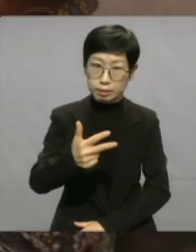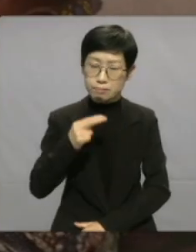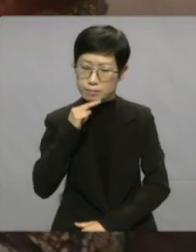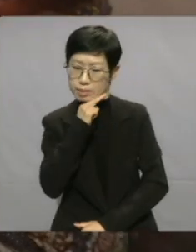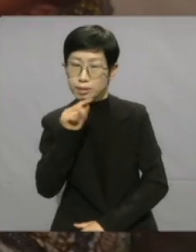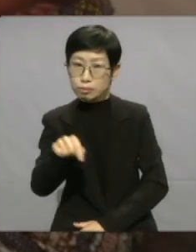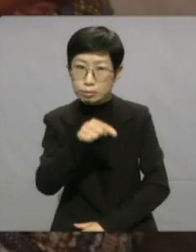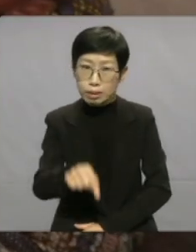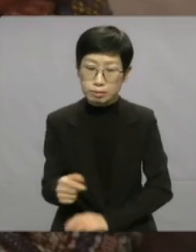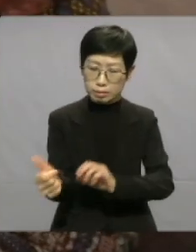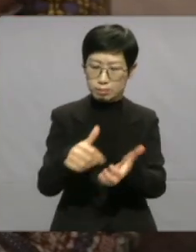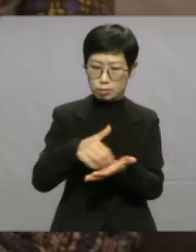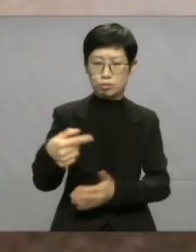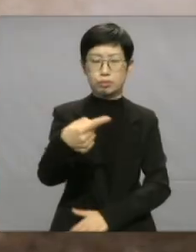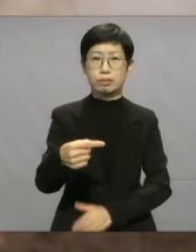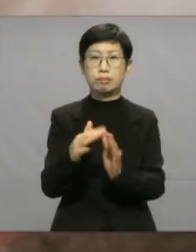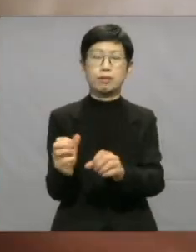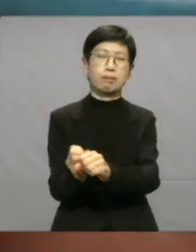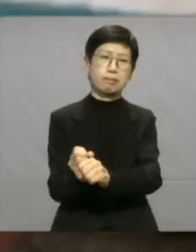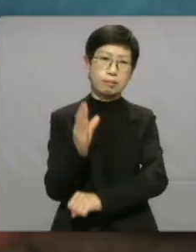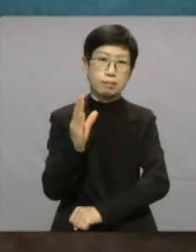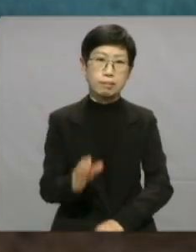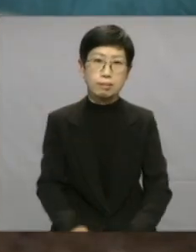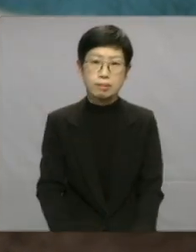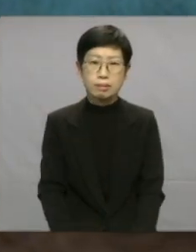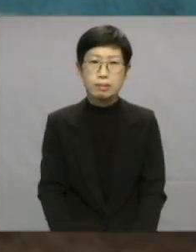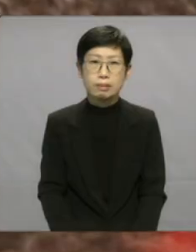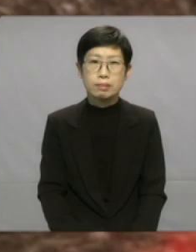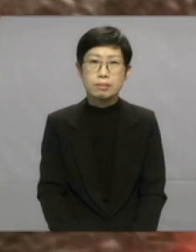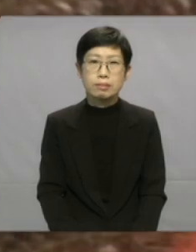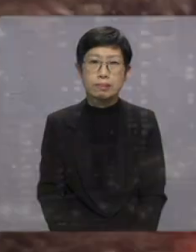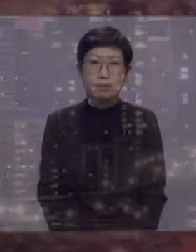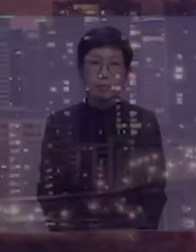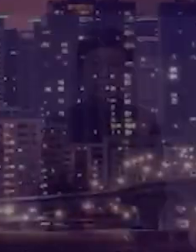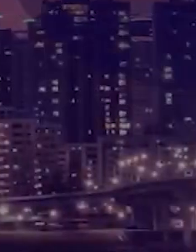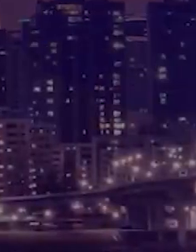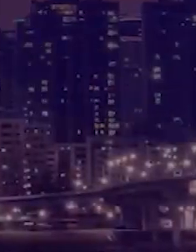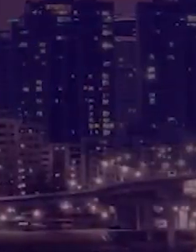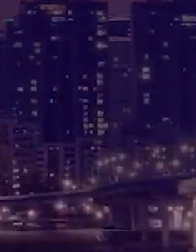사망자가 1,000명이 넘는 것으로 전해졌습니다. 월드뉴스 김준호입니다.